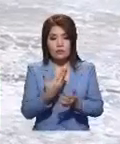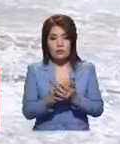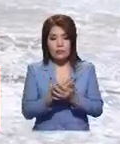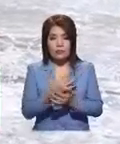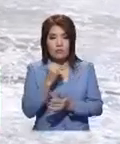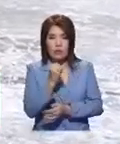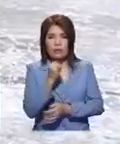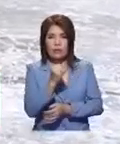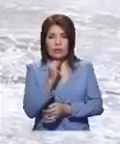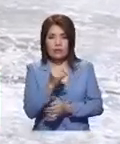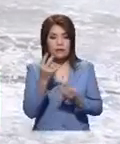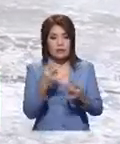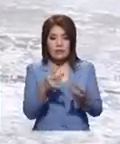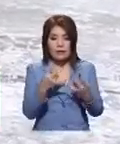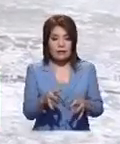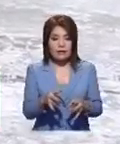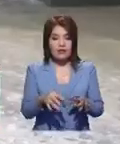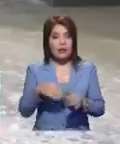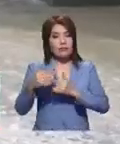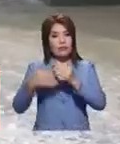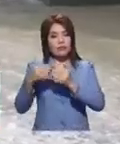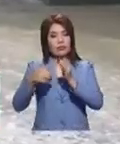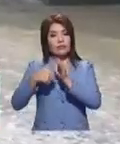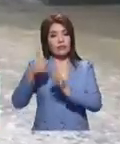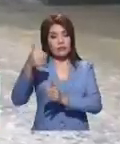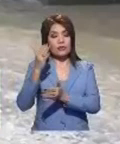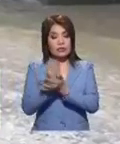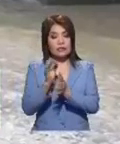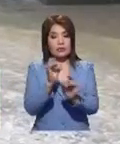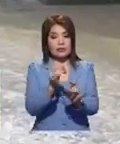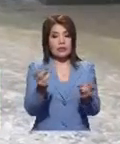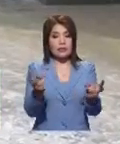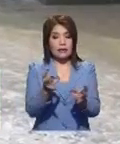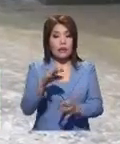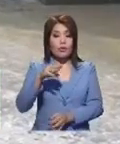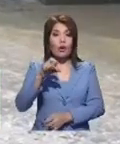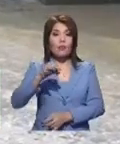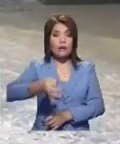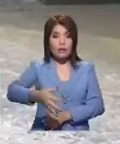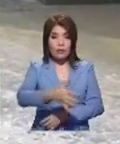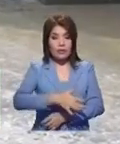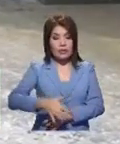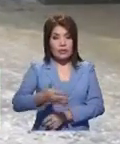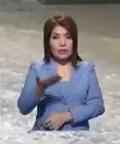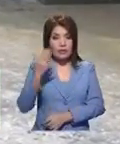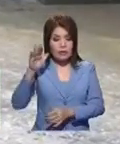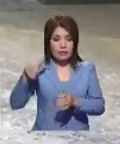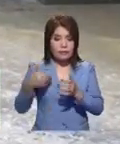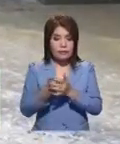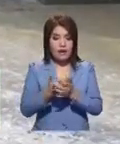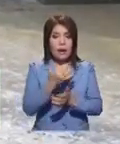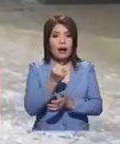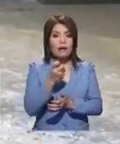нәрсені айта беру дұрыс емес. Адам ұдайту керек. Біздің тобыл өңірі ұзақ жылдан бері мынау